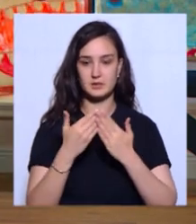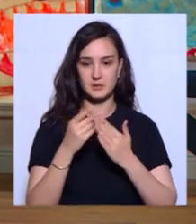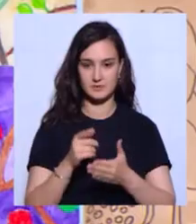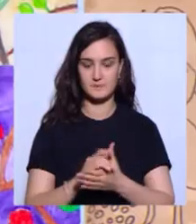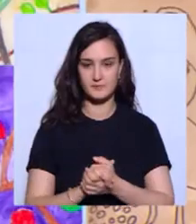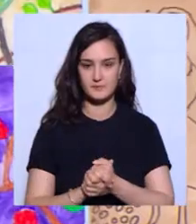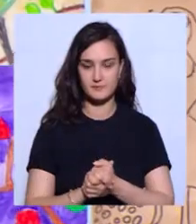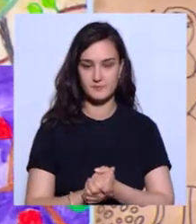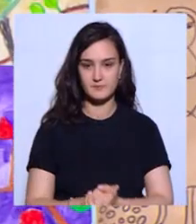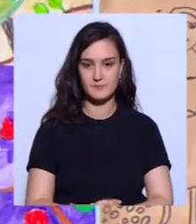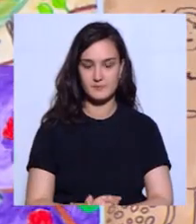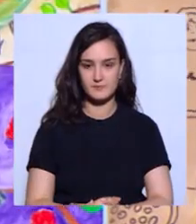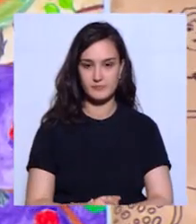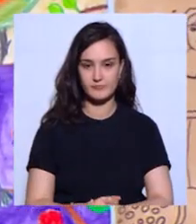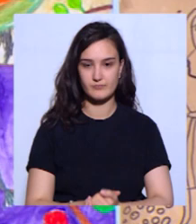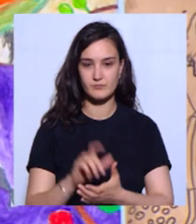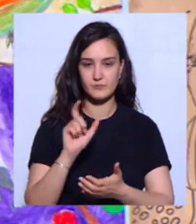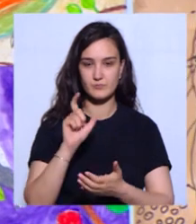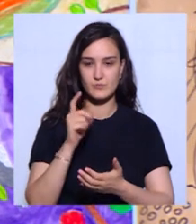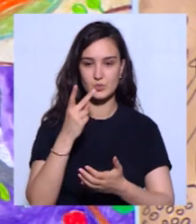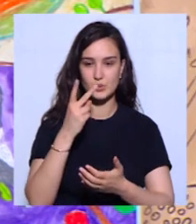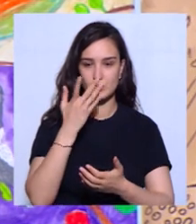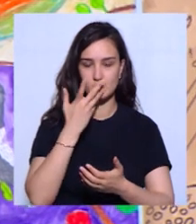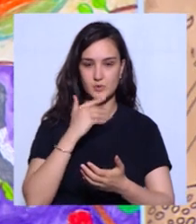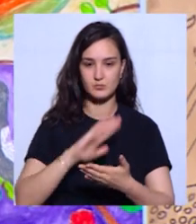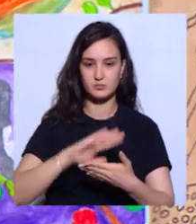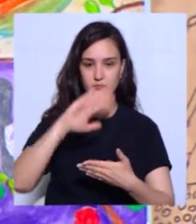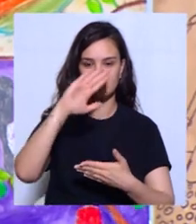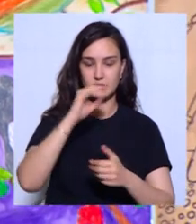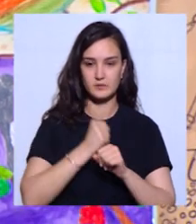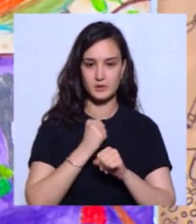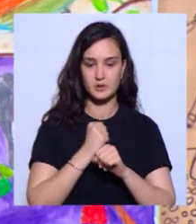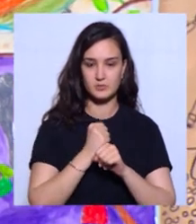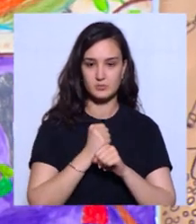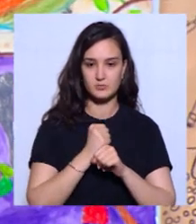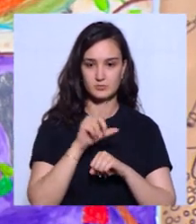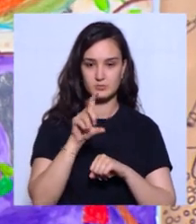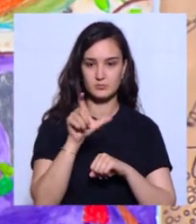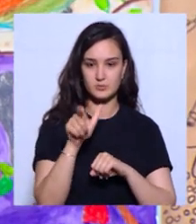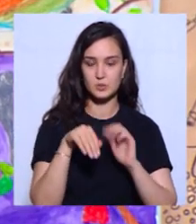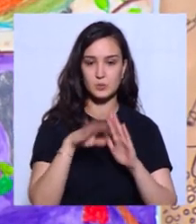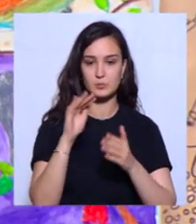აი ესეთ ლურჯ, ორ ლურჯ ფონზეც გავაკეთო. უფრო პატარა შეგიძლიათ,